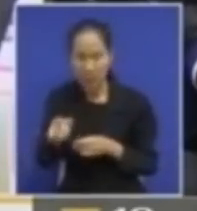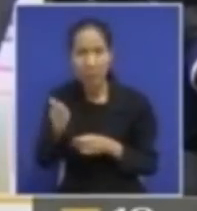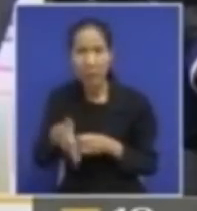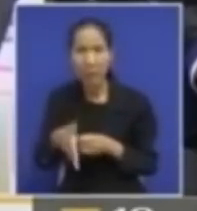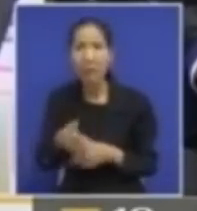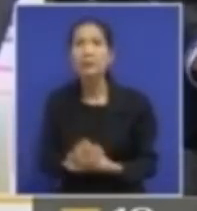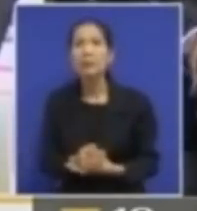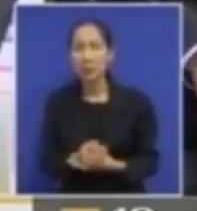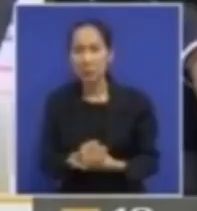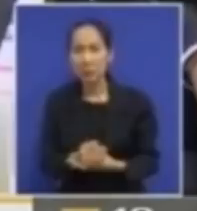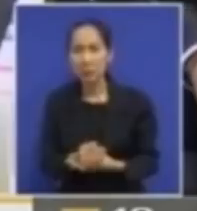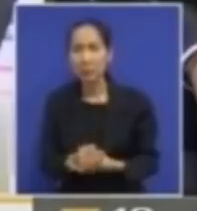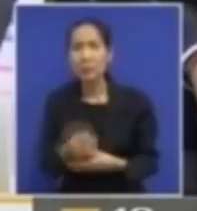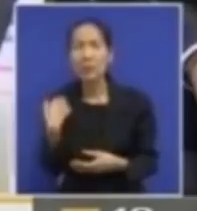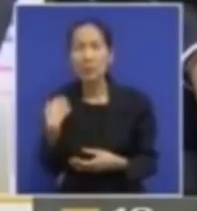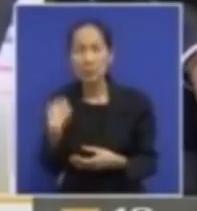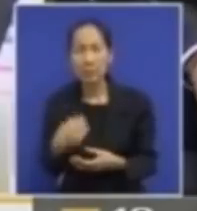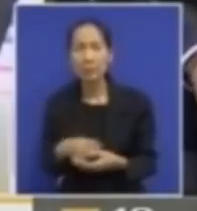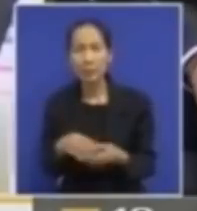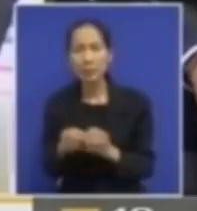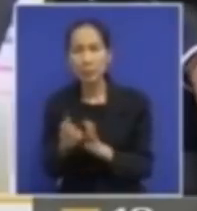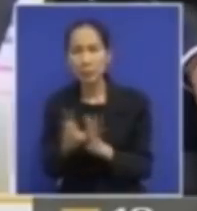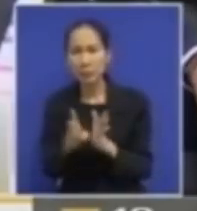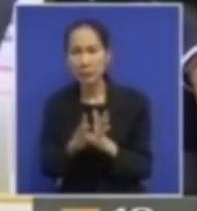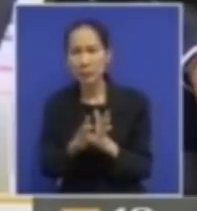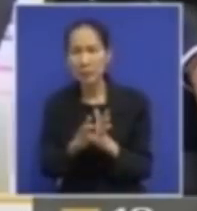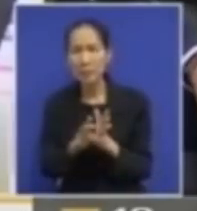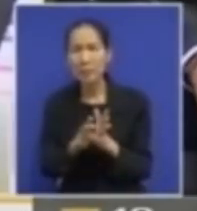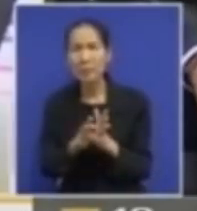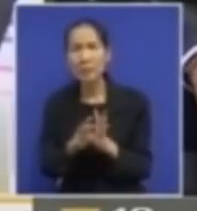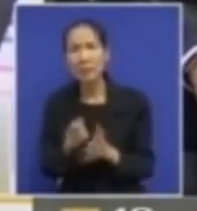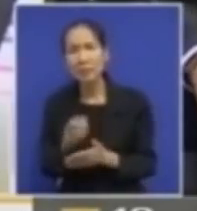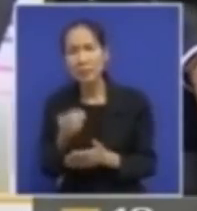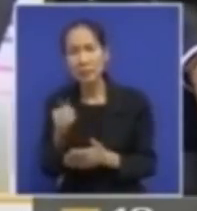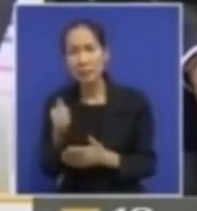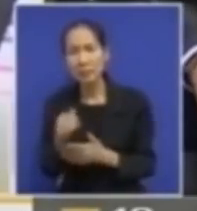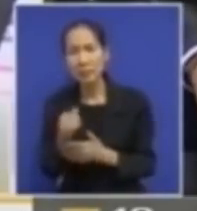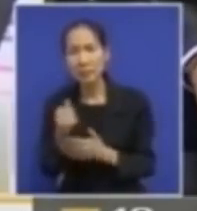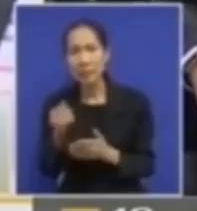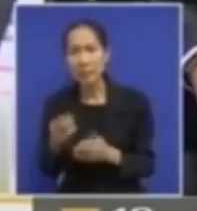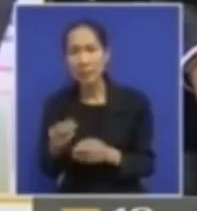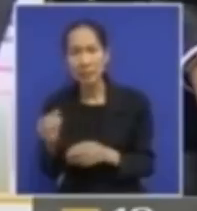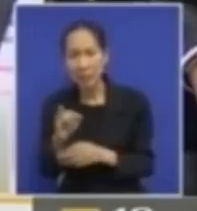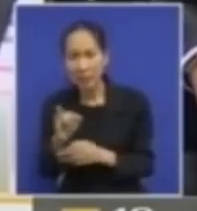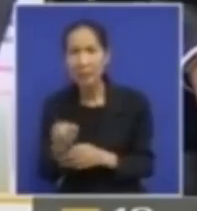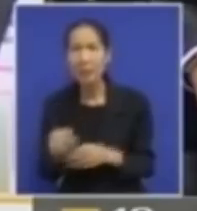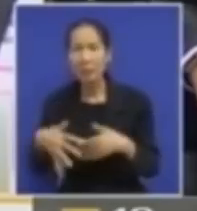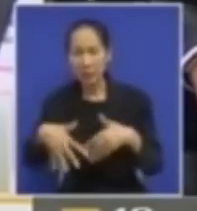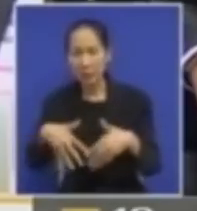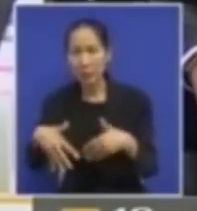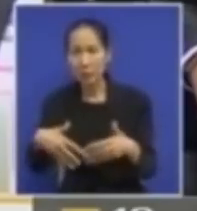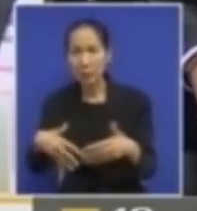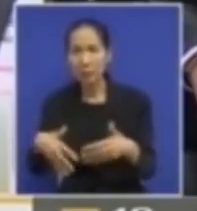านประธานครับอันนี้คือหายนะของประเทศต้องให้แต่ละที่แต่ละแห่งโดยท้องถิ่นเขามีความเข้มแข็งขึ้นมา